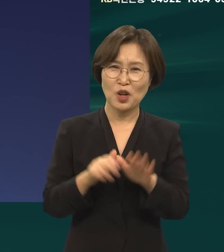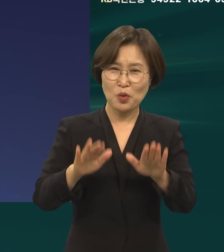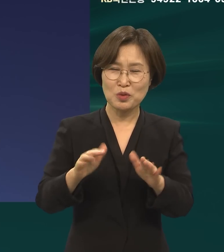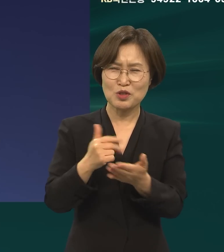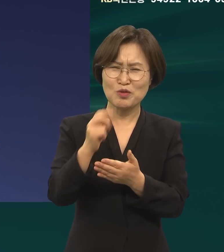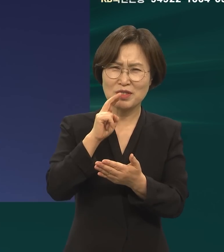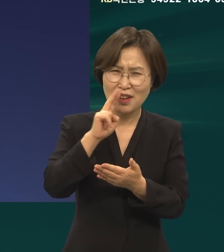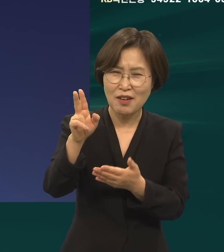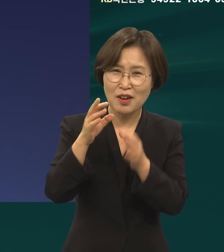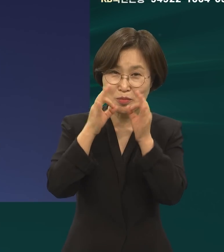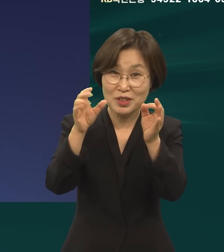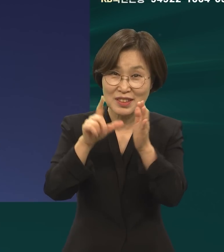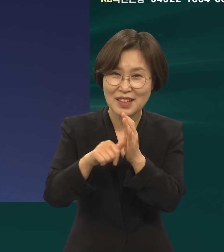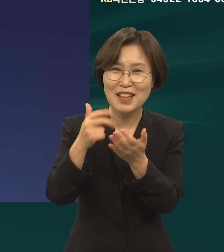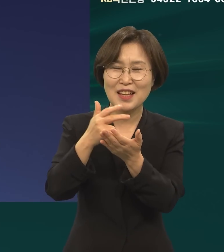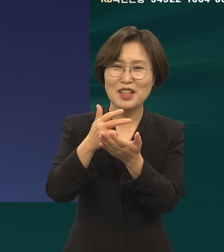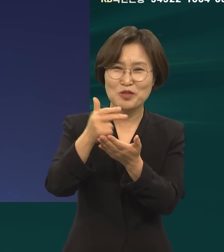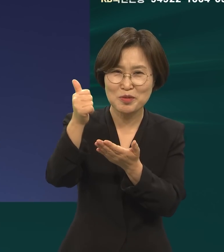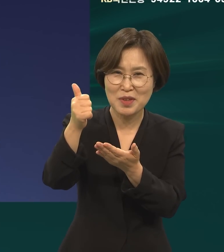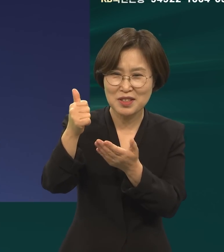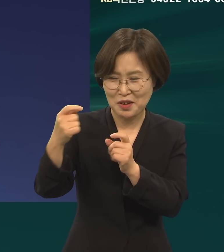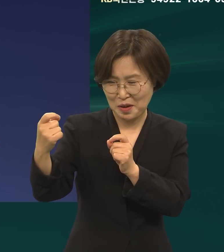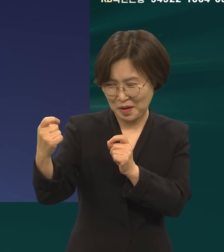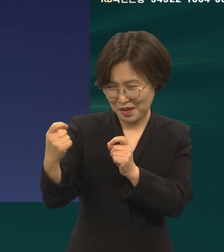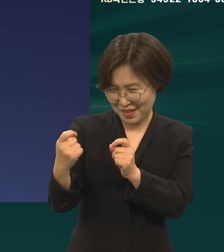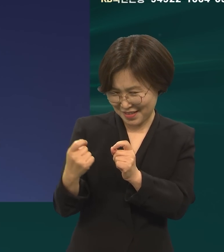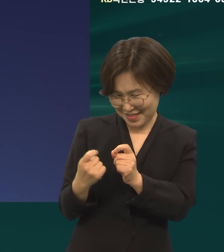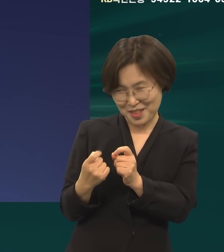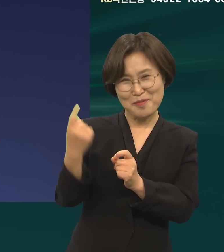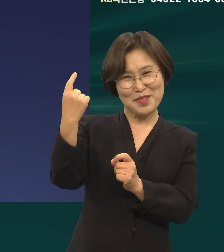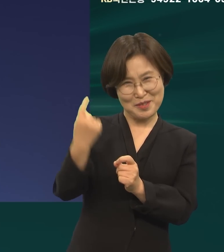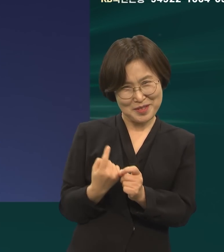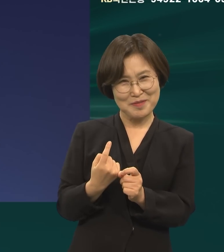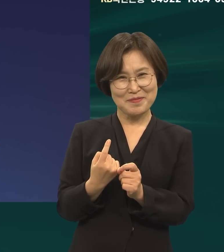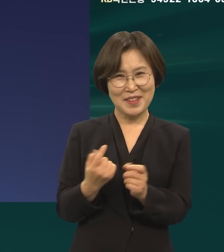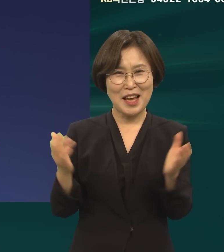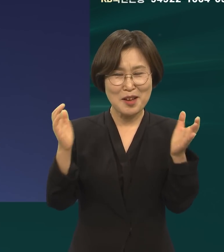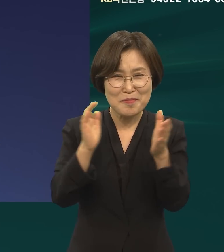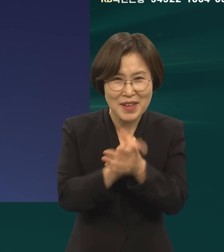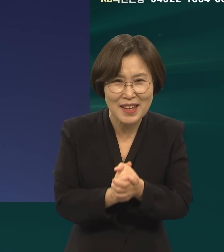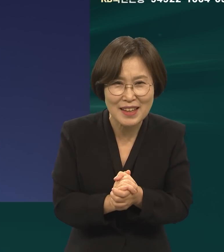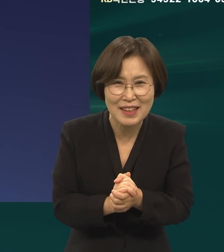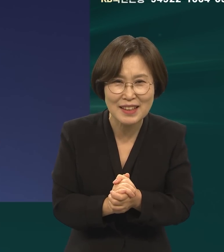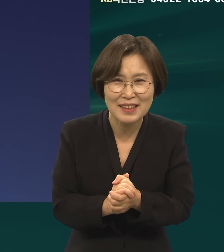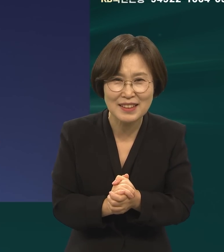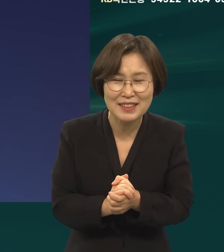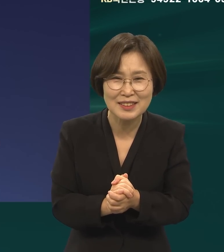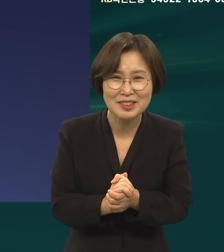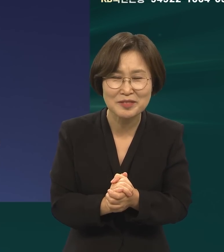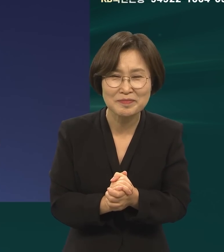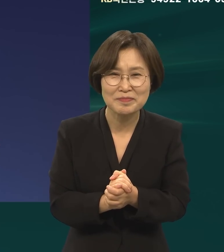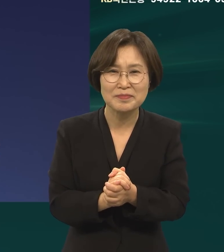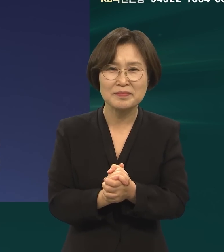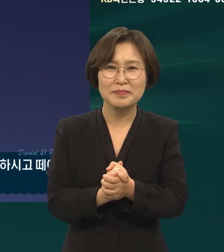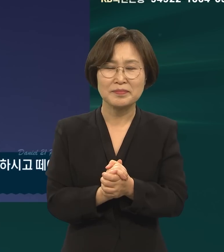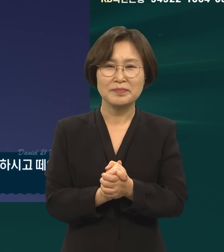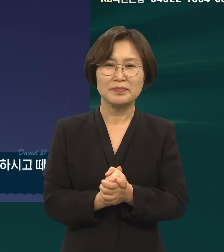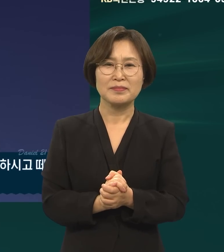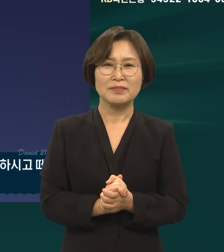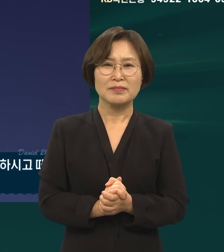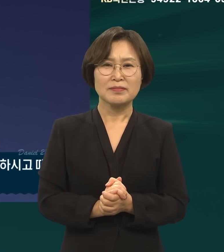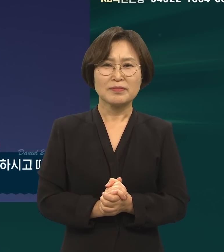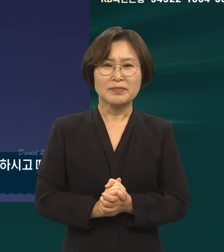때 주님이 옆에 오실 것입니다. 아멘. 들어가신 겁니다. 그 다음에